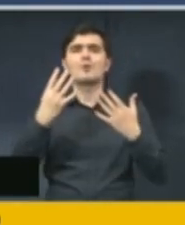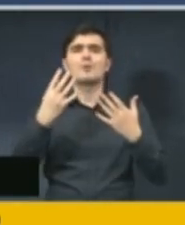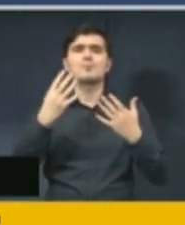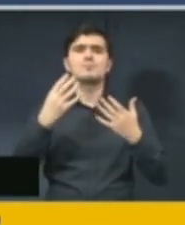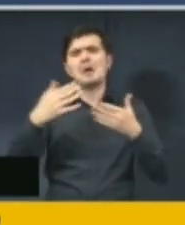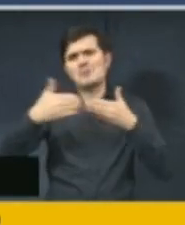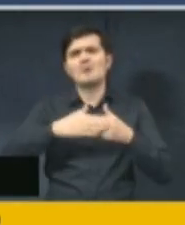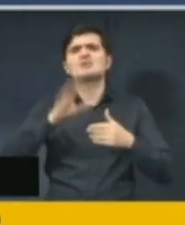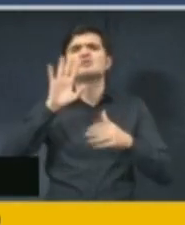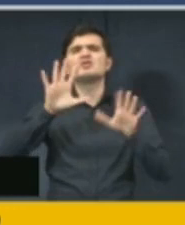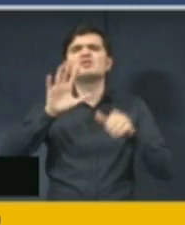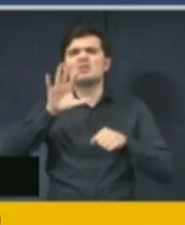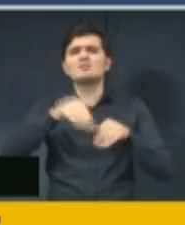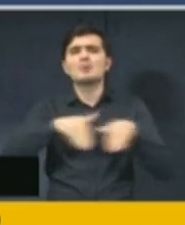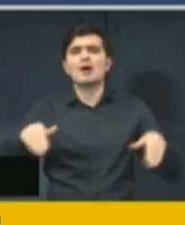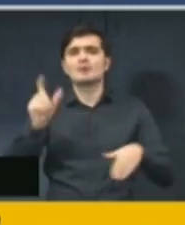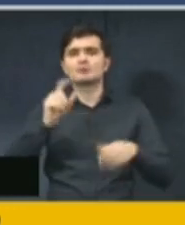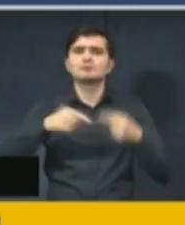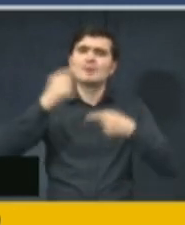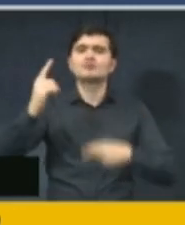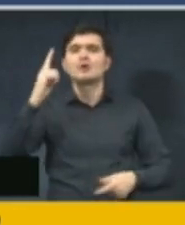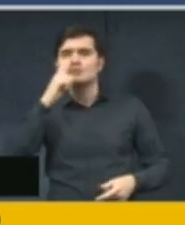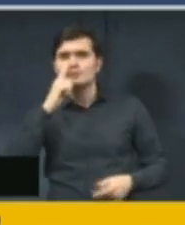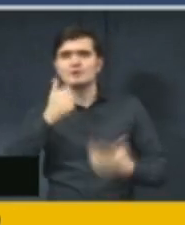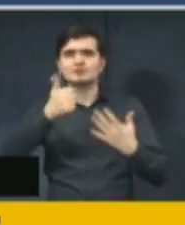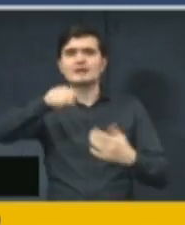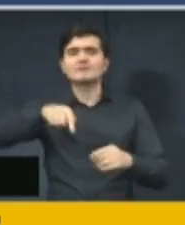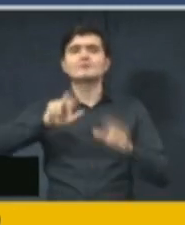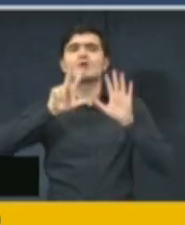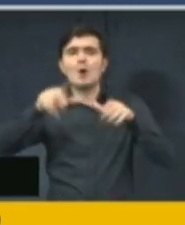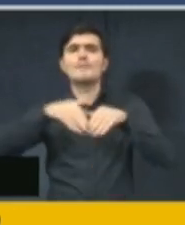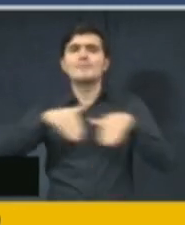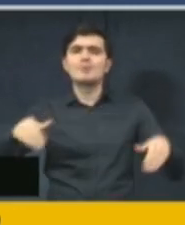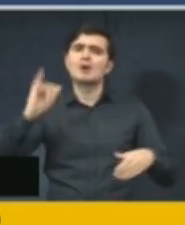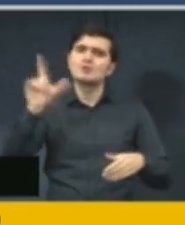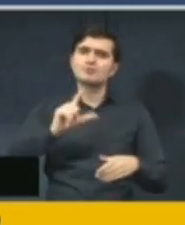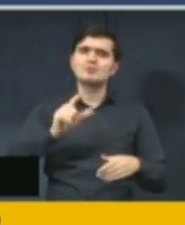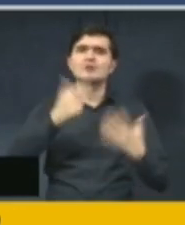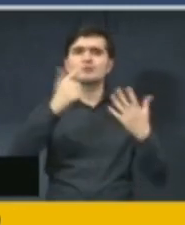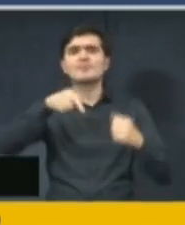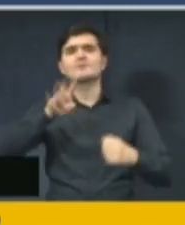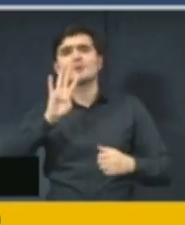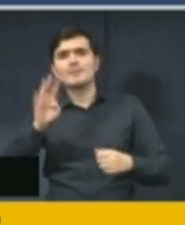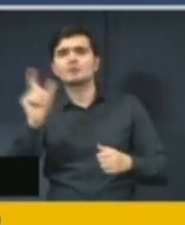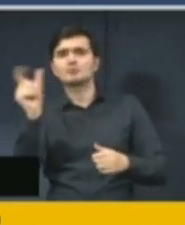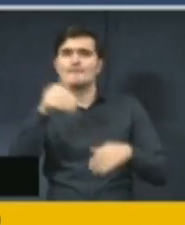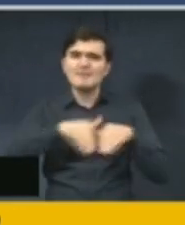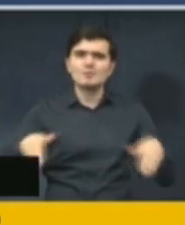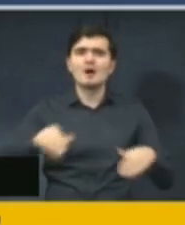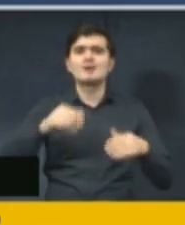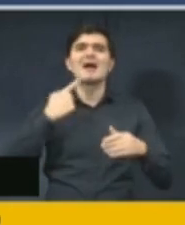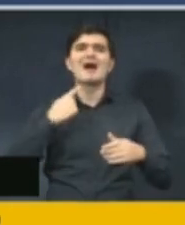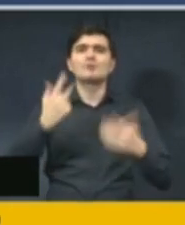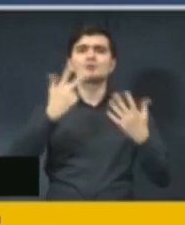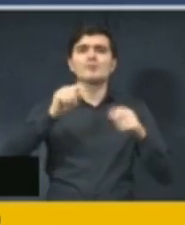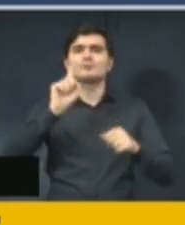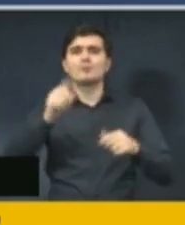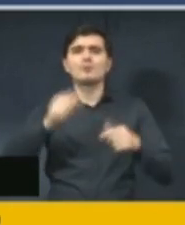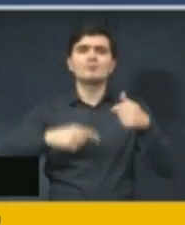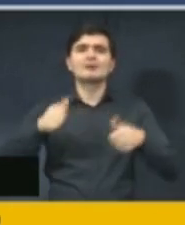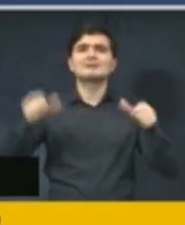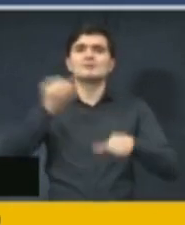4,97, deci aproape 5 milioane de doze, în iunie 6,8 milioane, în iulie 7,4, în august 8,1 și în